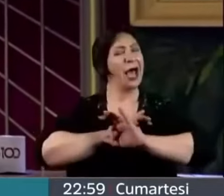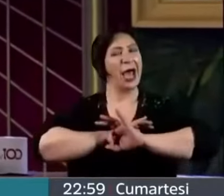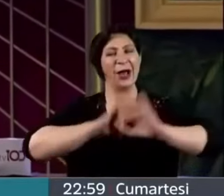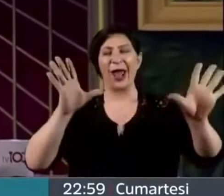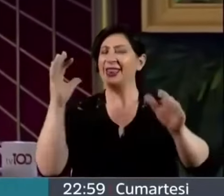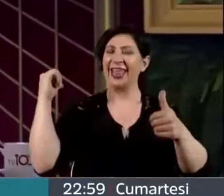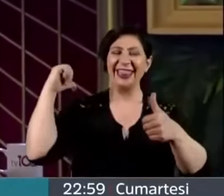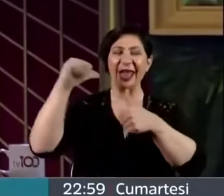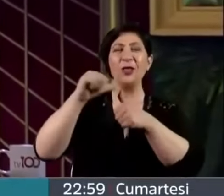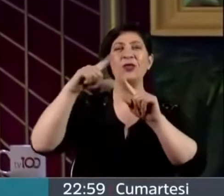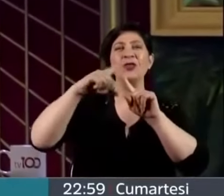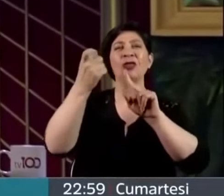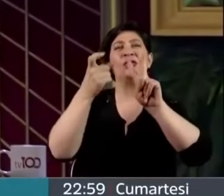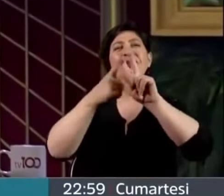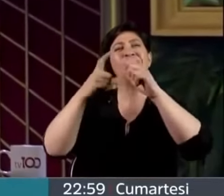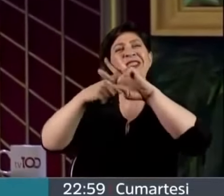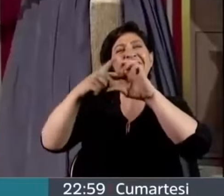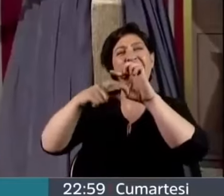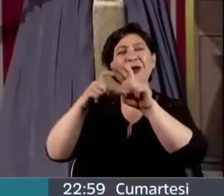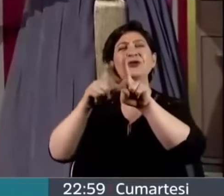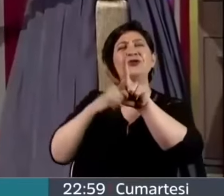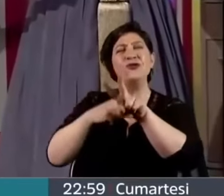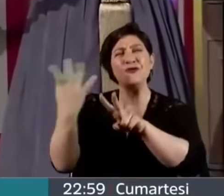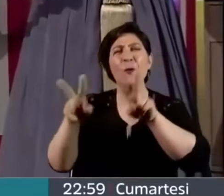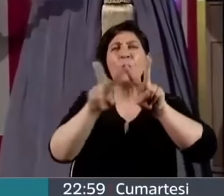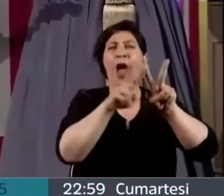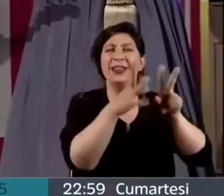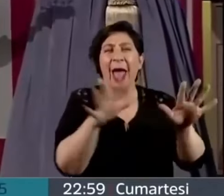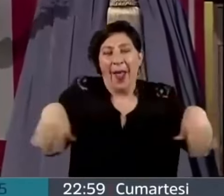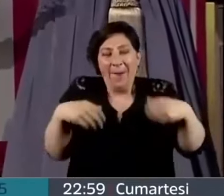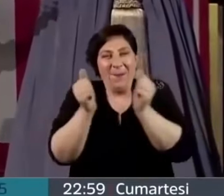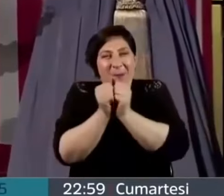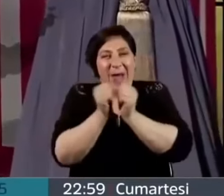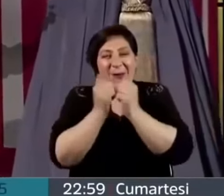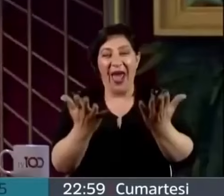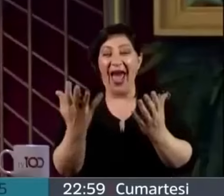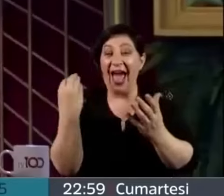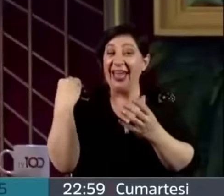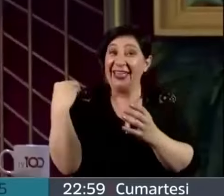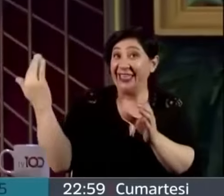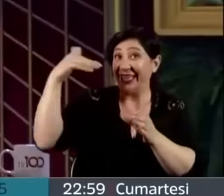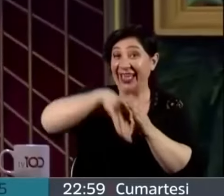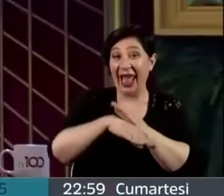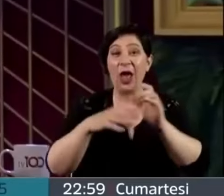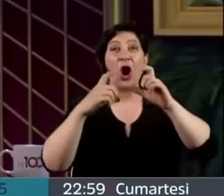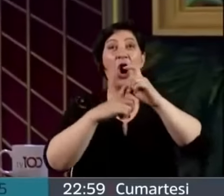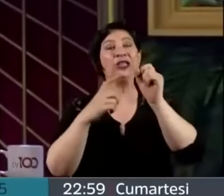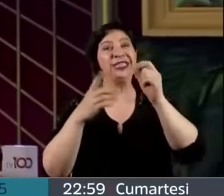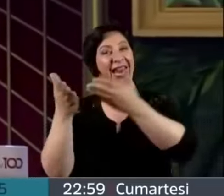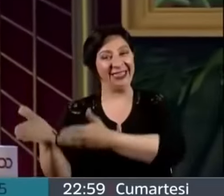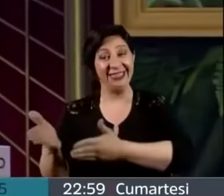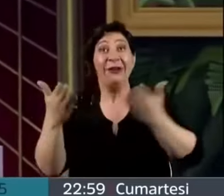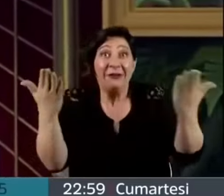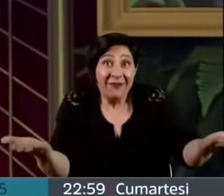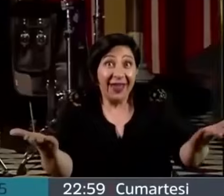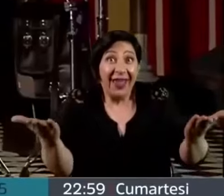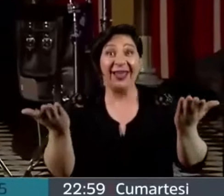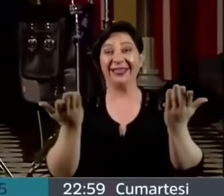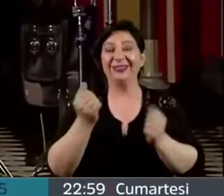harikulade tekrar Tuncer'le, Yusuf'la, Murat'la beraberim ve aramıza yeni katılan Gonzales ve tabii